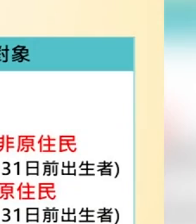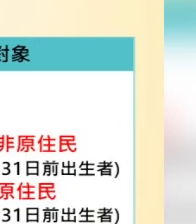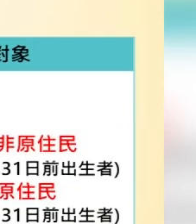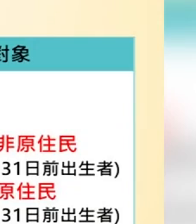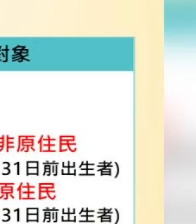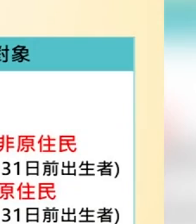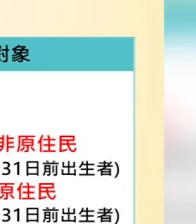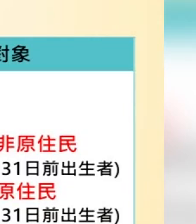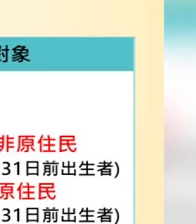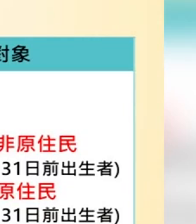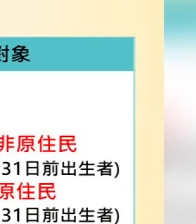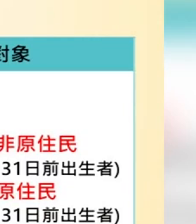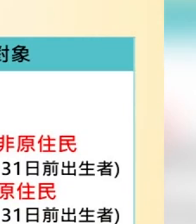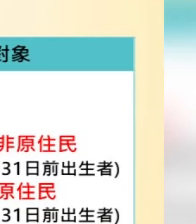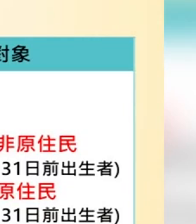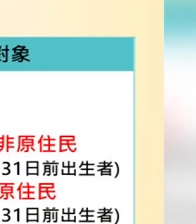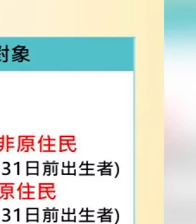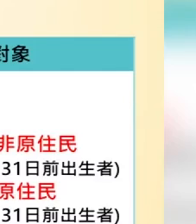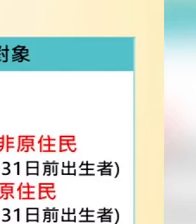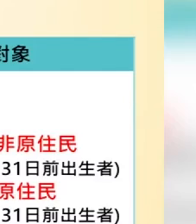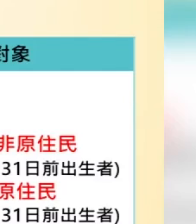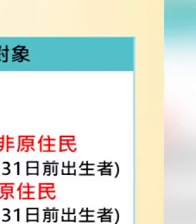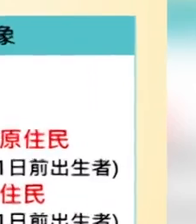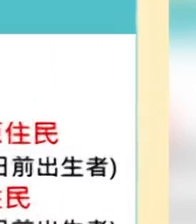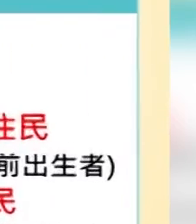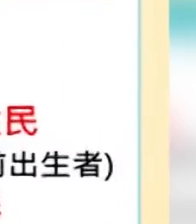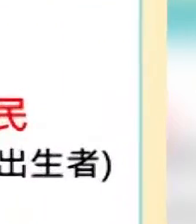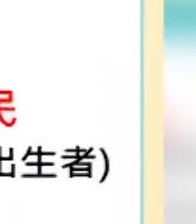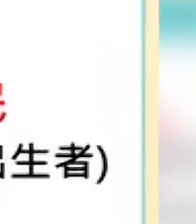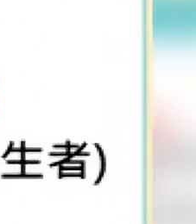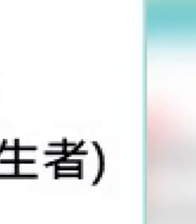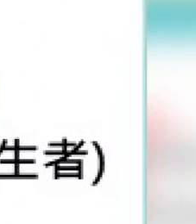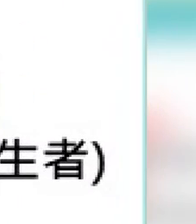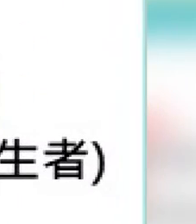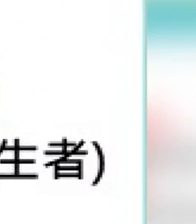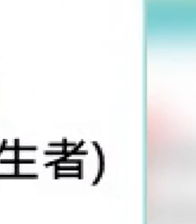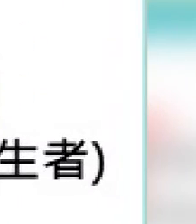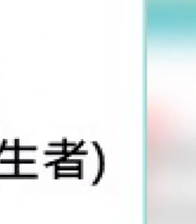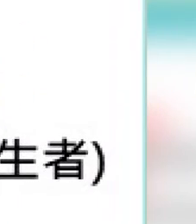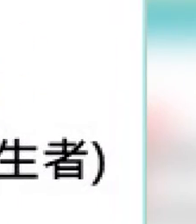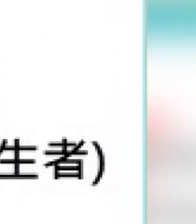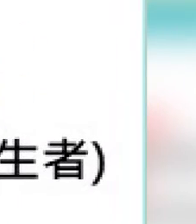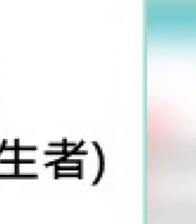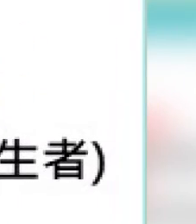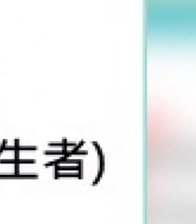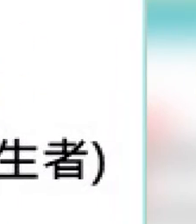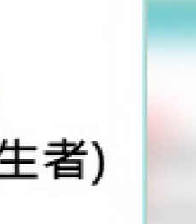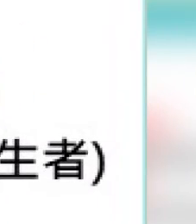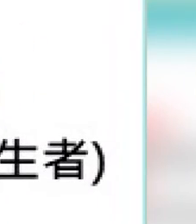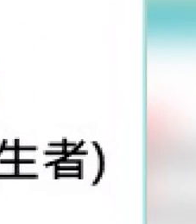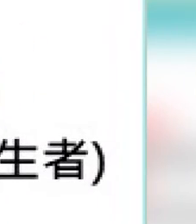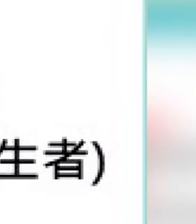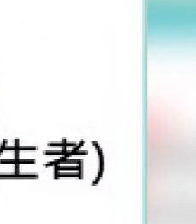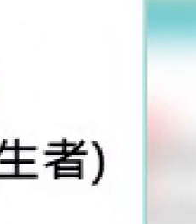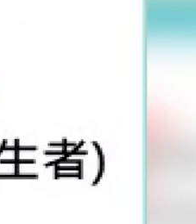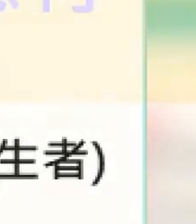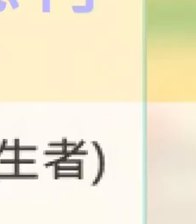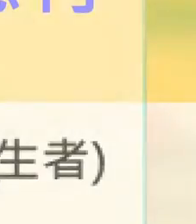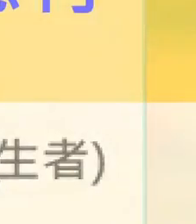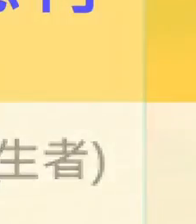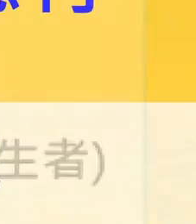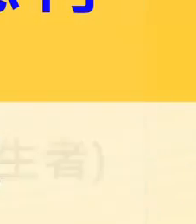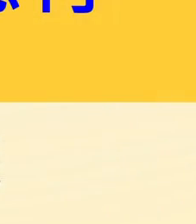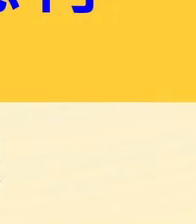花莲县第二梯次疫苗将从21号开打，对象为83岁以上、原住民78岁以上长者以及洗肾患